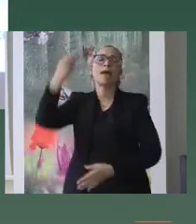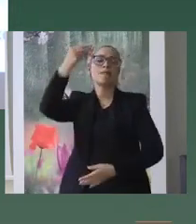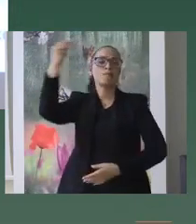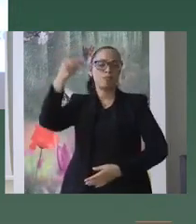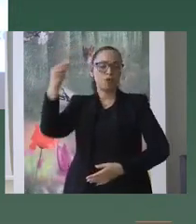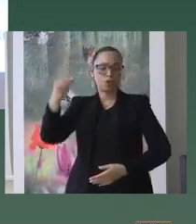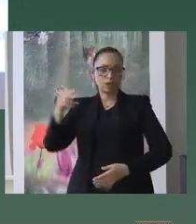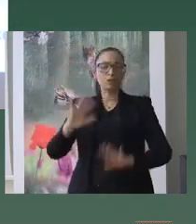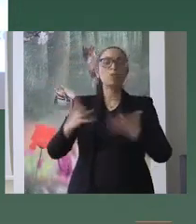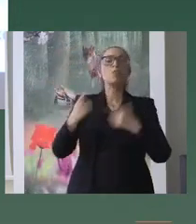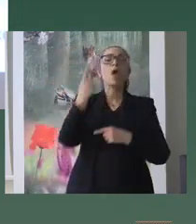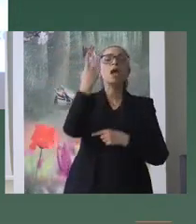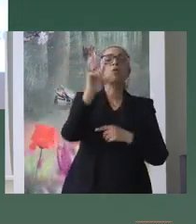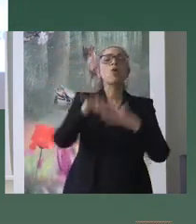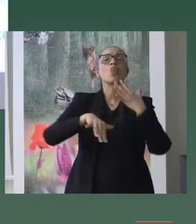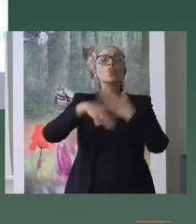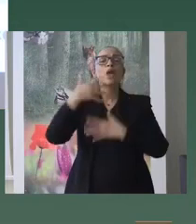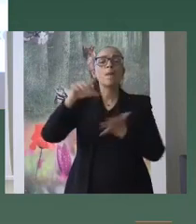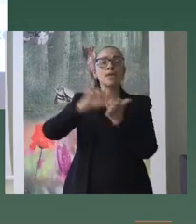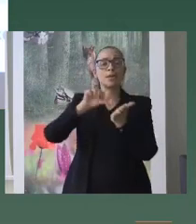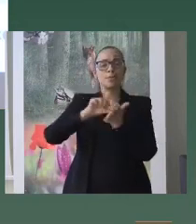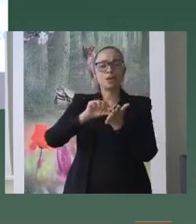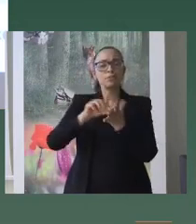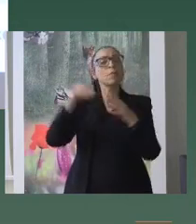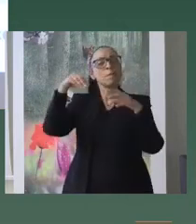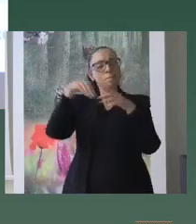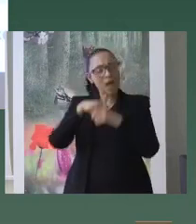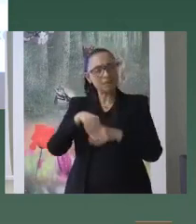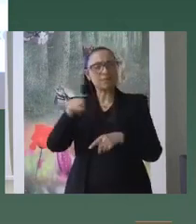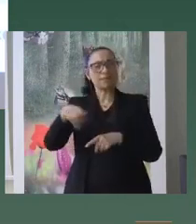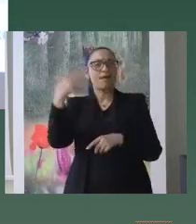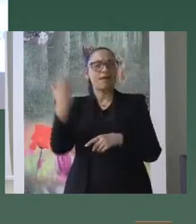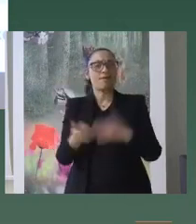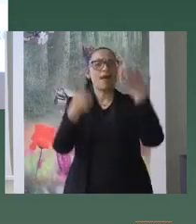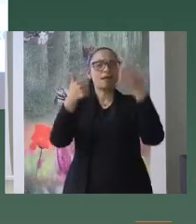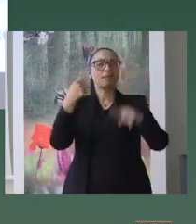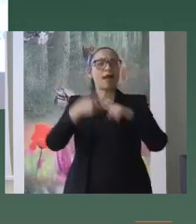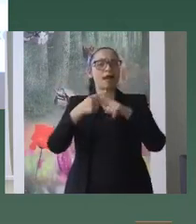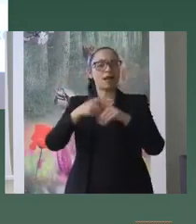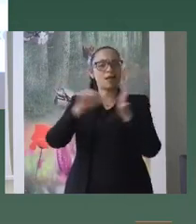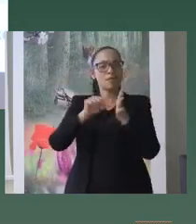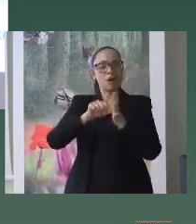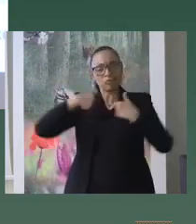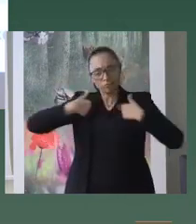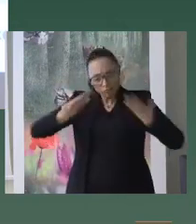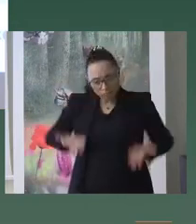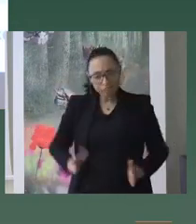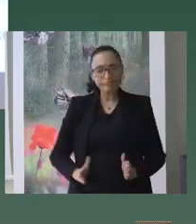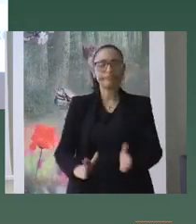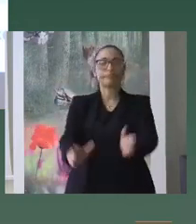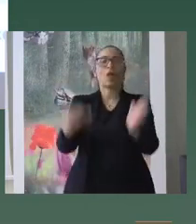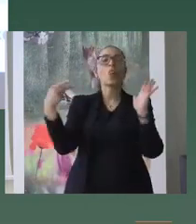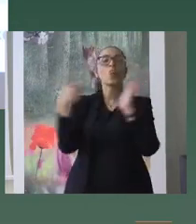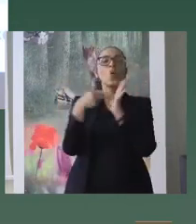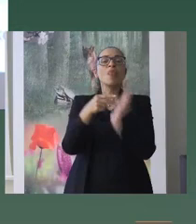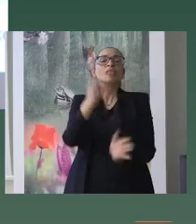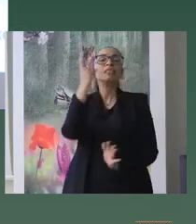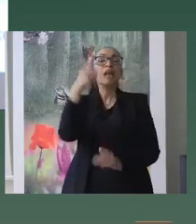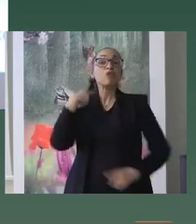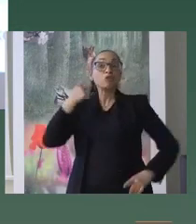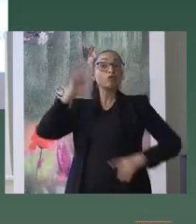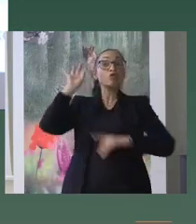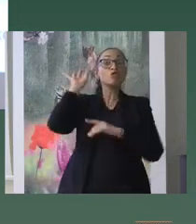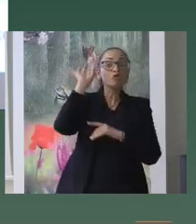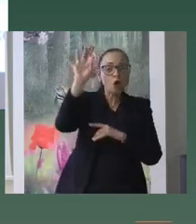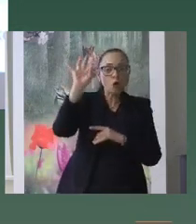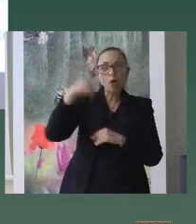Επελέγησαν 115 πόλεις, μεταξύ των οποίων και 6 ελληνικές, ώστε να πάρουν το δρόμο για να γίνουν το 2030. Να